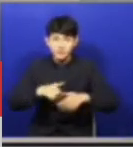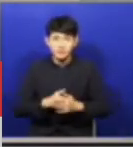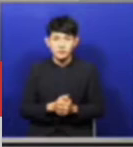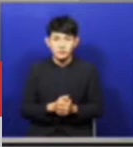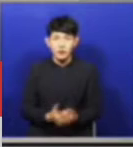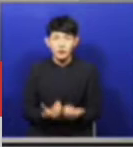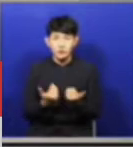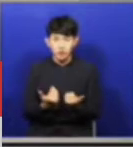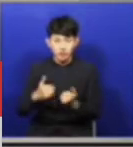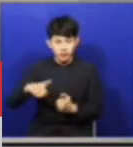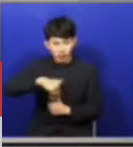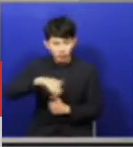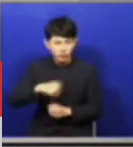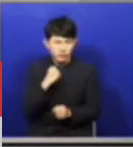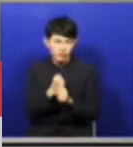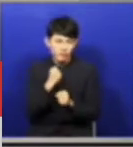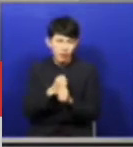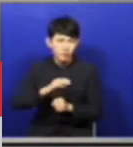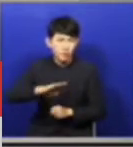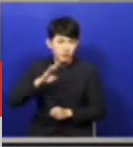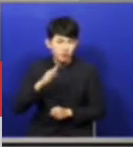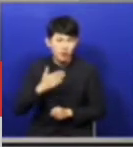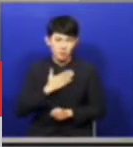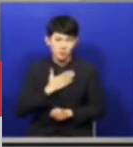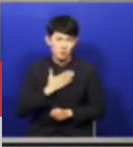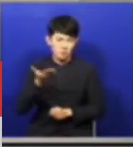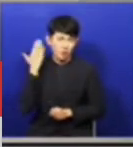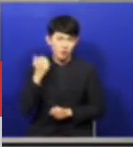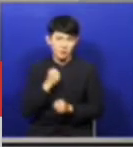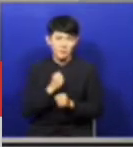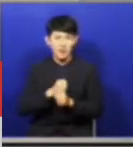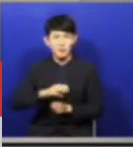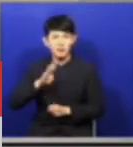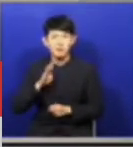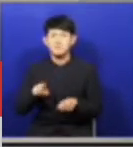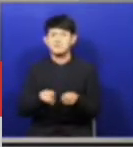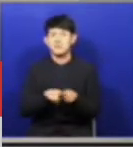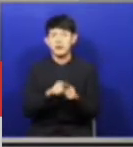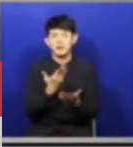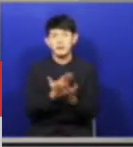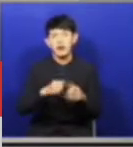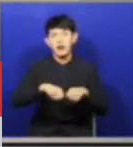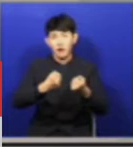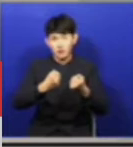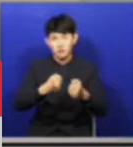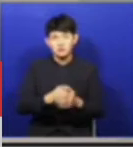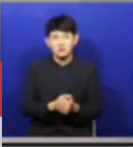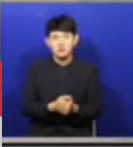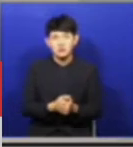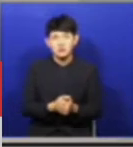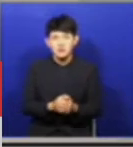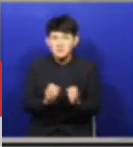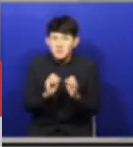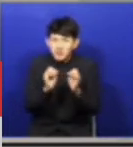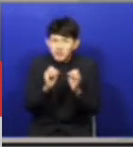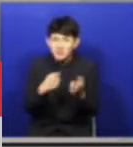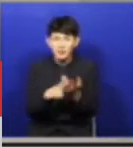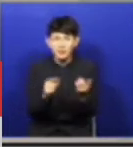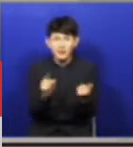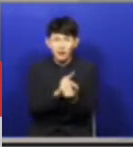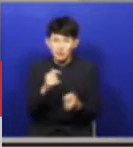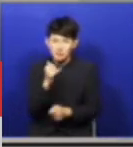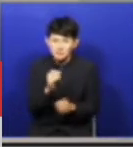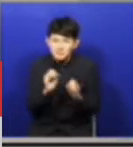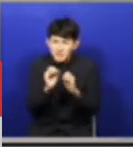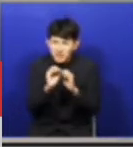เมื่อท่านไปทำงานบริษัทซึ่งผมเคยเป็นพนักงานบริษัทผมก็ถูกหักแบบนี้นะครับไม่เคยใช้บริการสำนักงานประกันสังคมแ